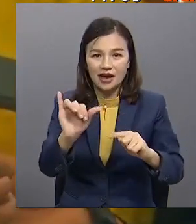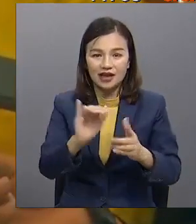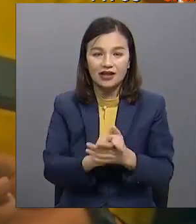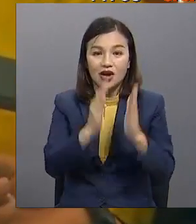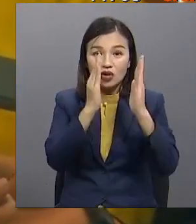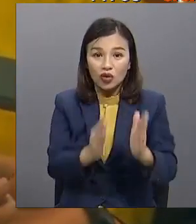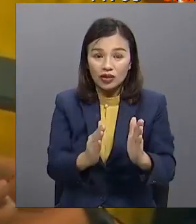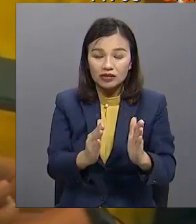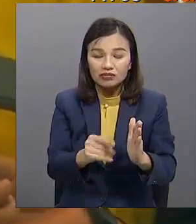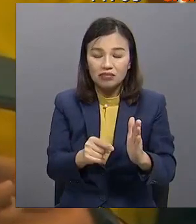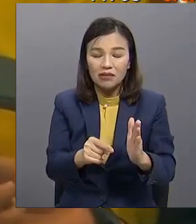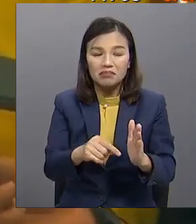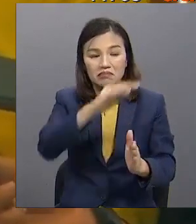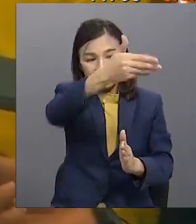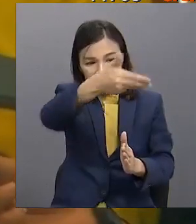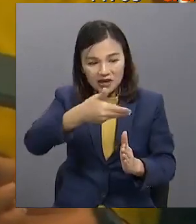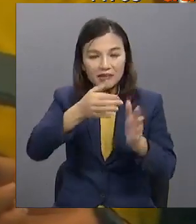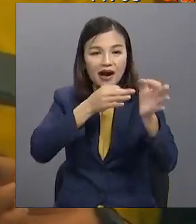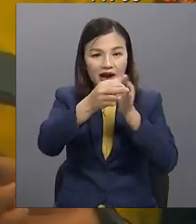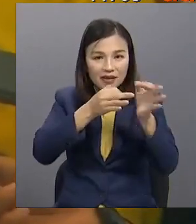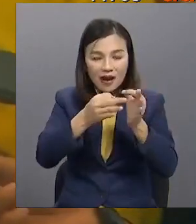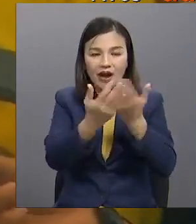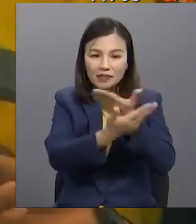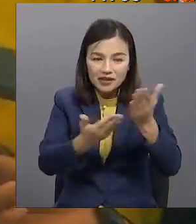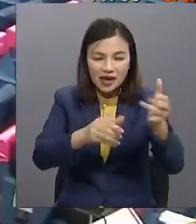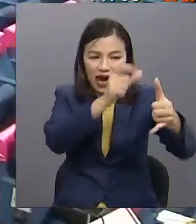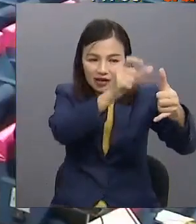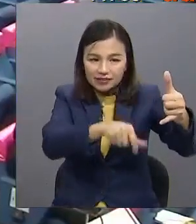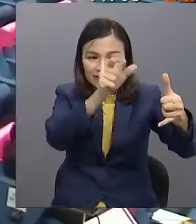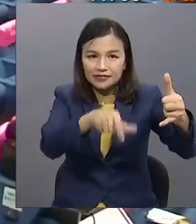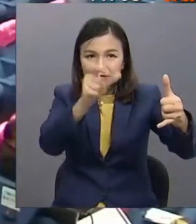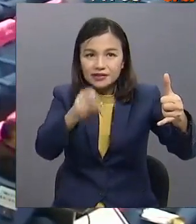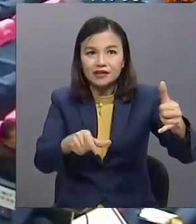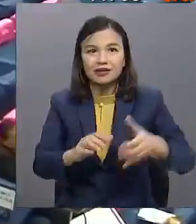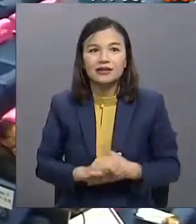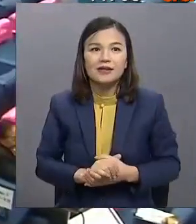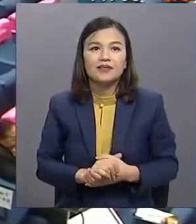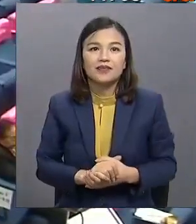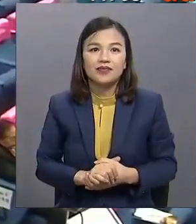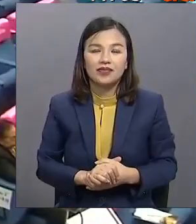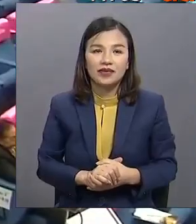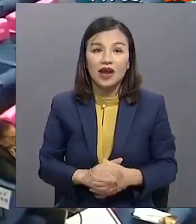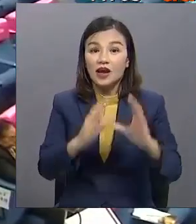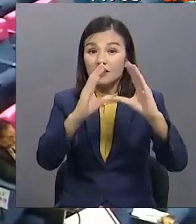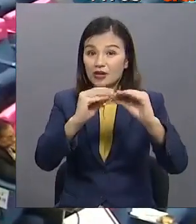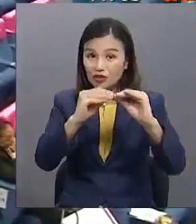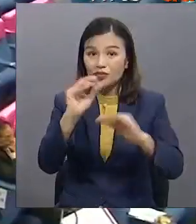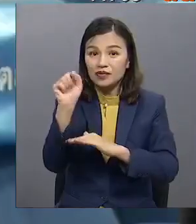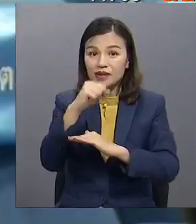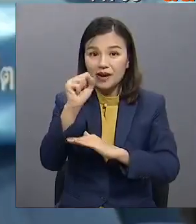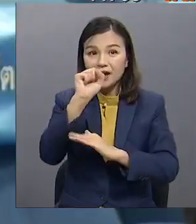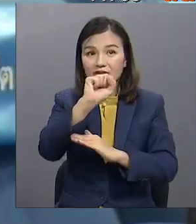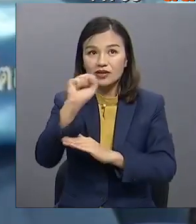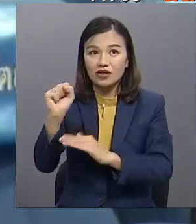านั้นชี้แจงแล้วก็พิจารณาแต่ละรายไปครับผม ครับสำหรับการประชุมสภาผู้แทนราษฎรช่วงเช้า